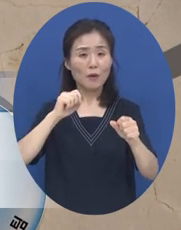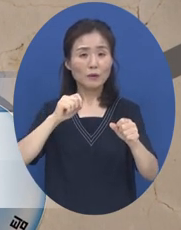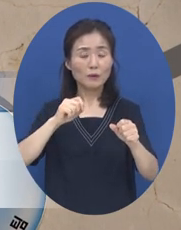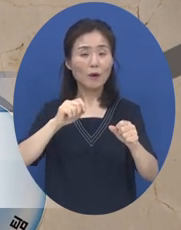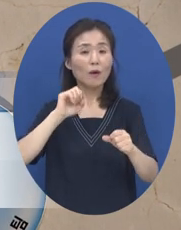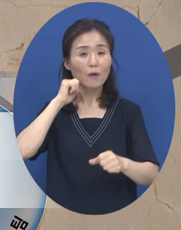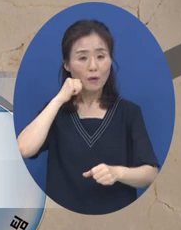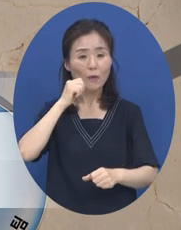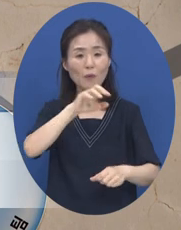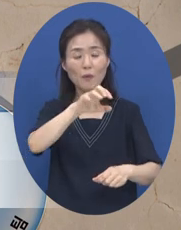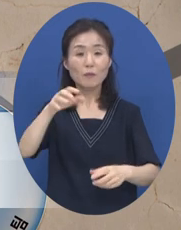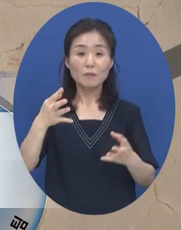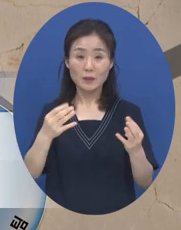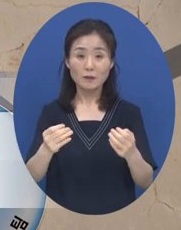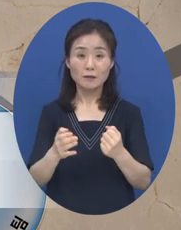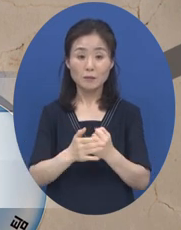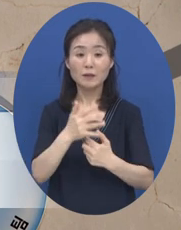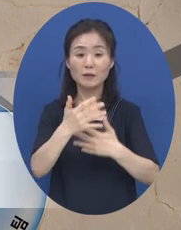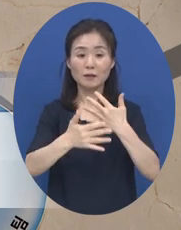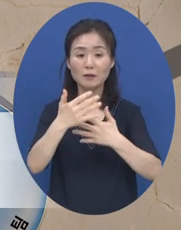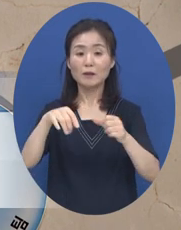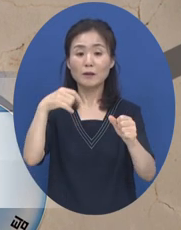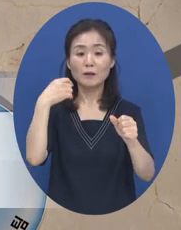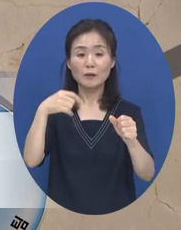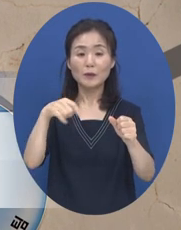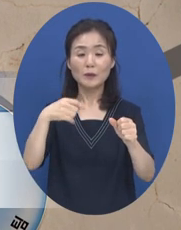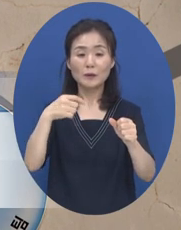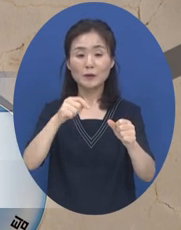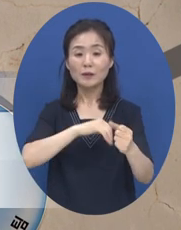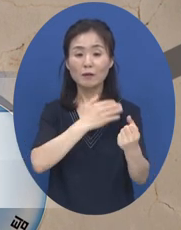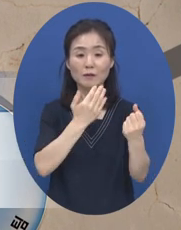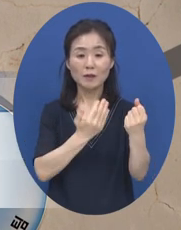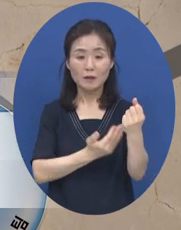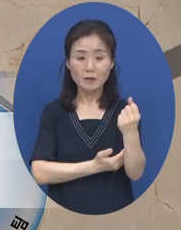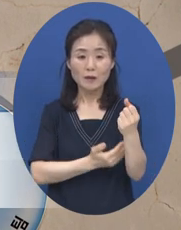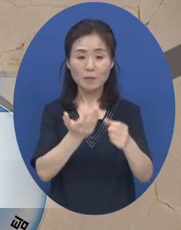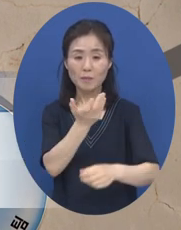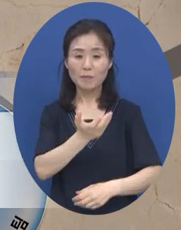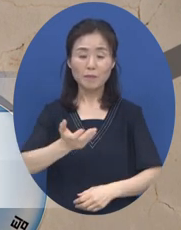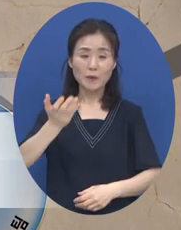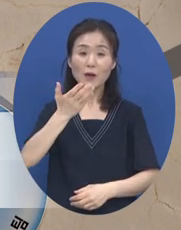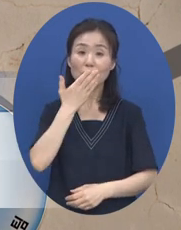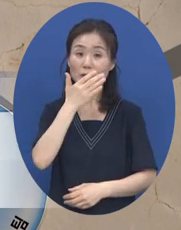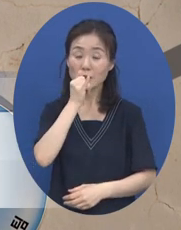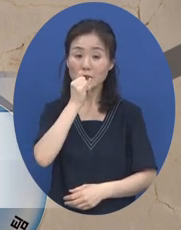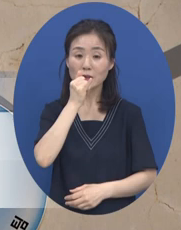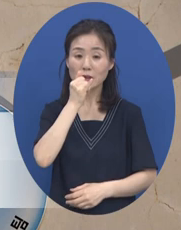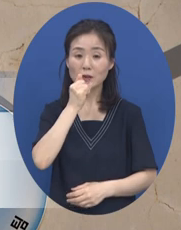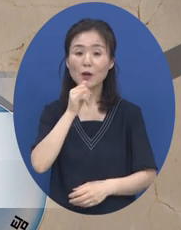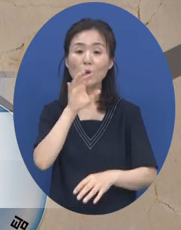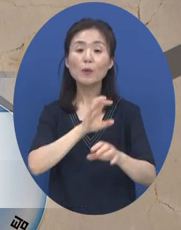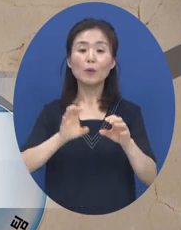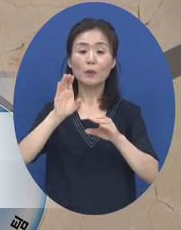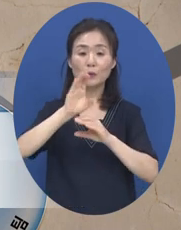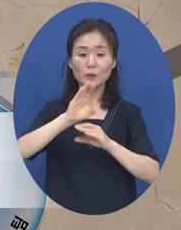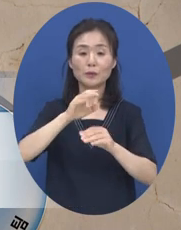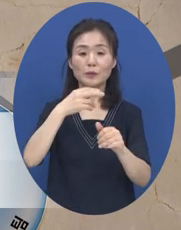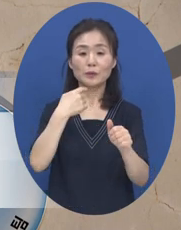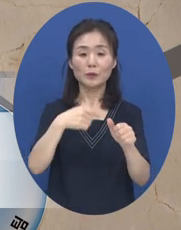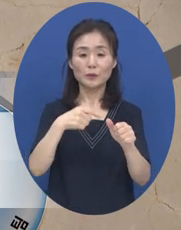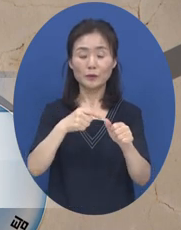부분들이 기관들이 많이 있습니다. 그래서 지금 교원들이 디지털